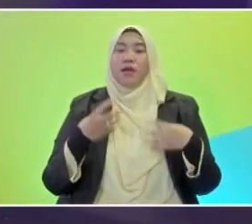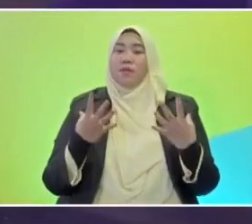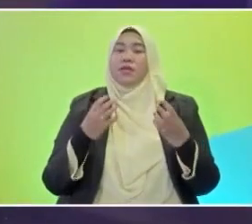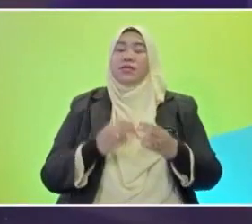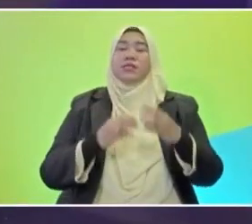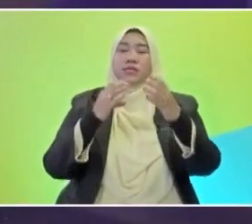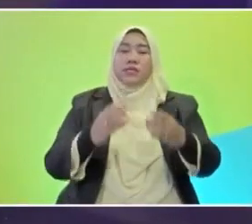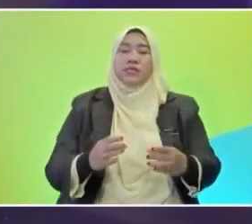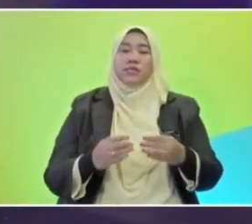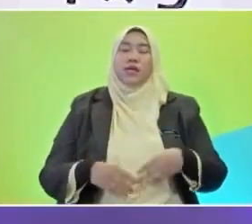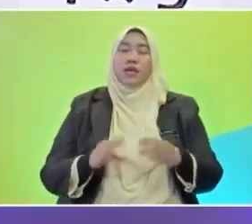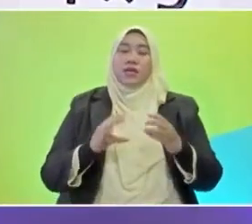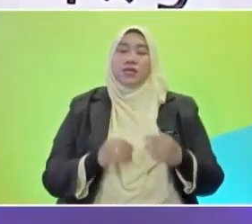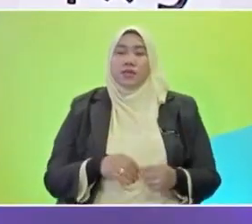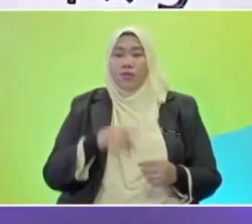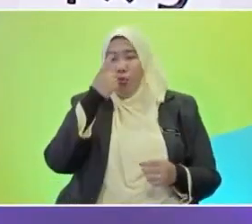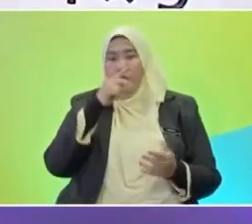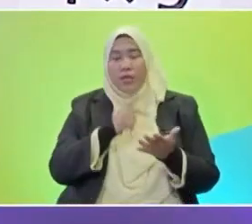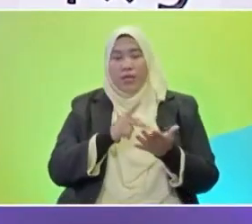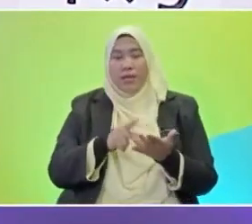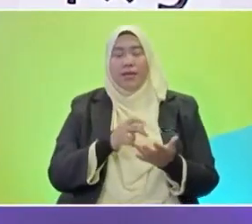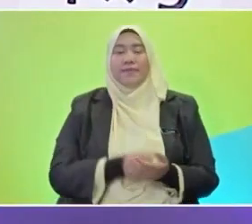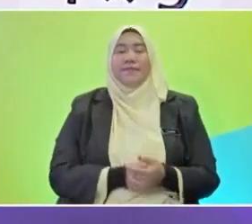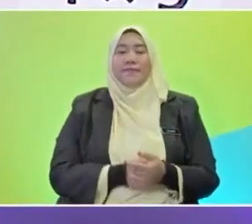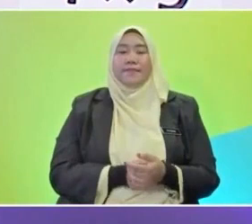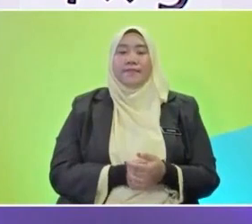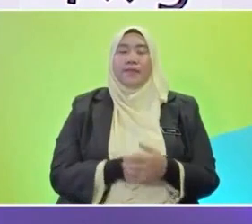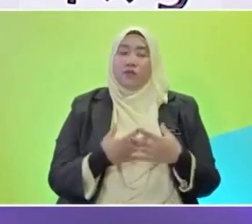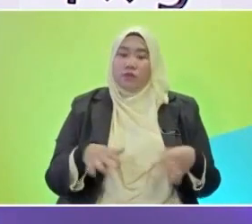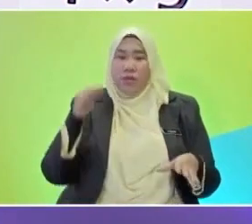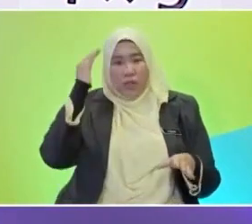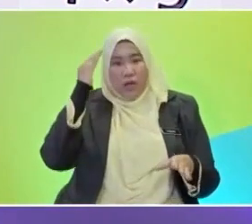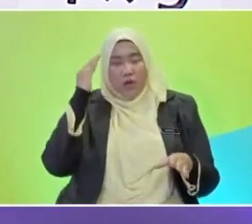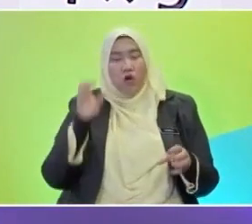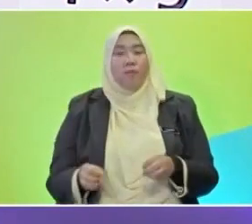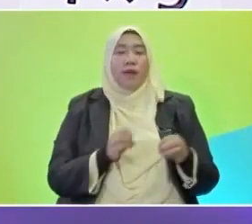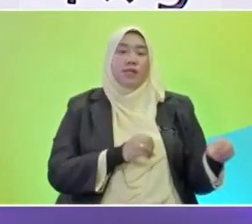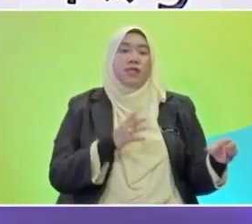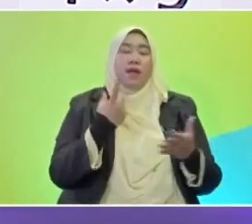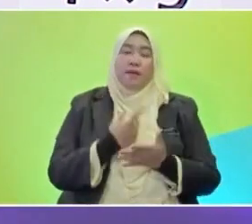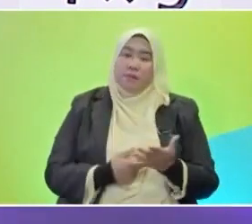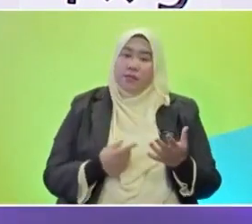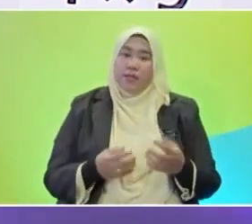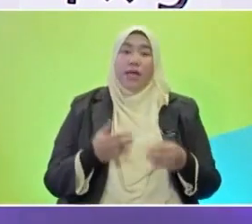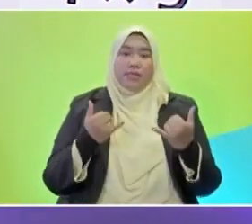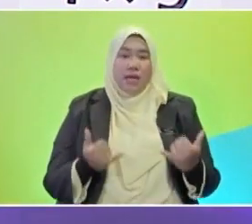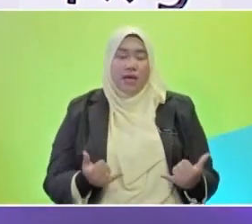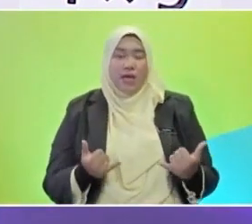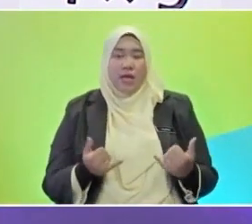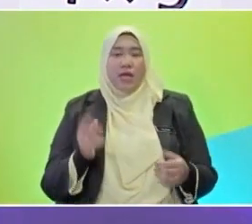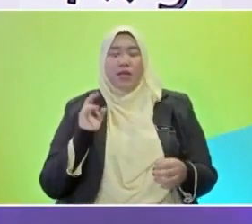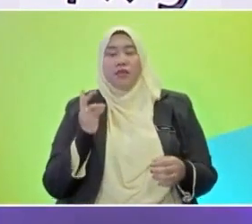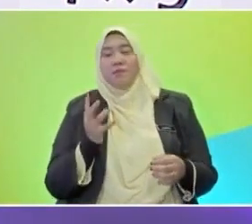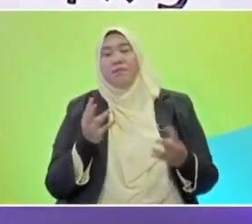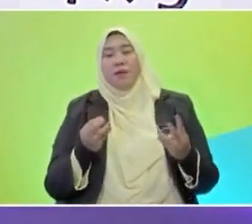kalau tadi kita udah tahu tentang konsep dan kita udah tahu apa operasi yang terlibat dan Sekarang kita akan belajar teknik mengirim oke